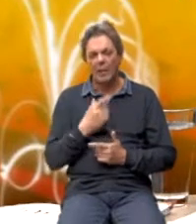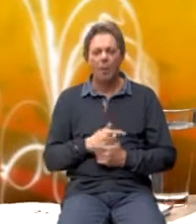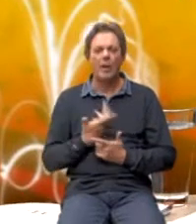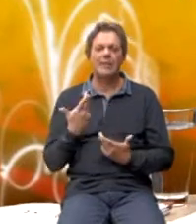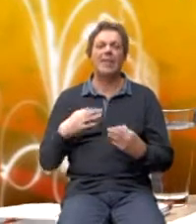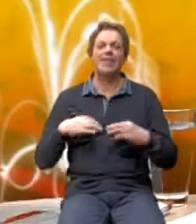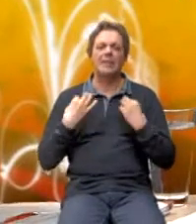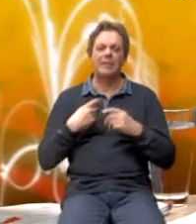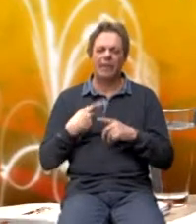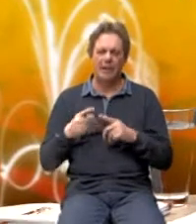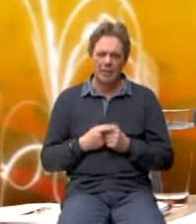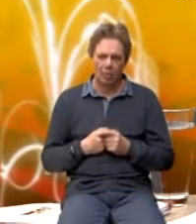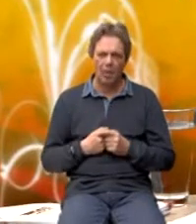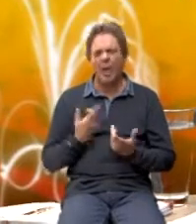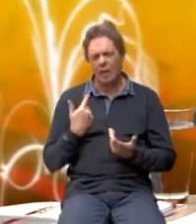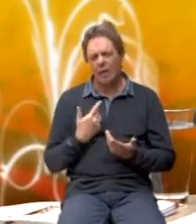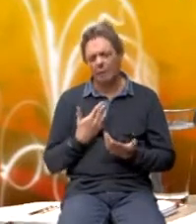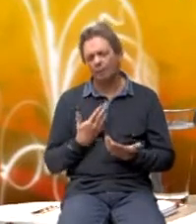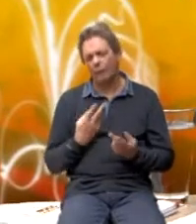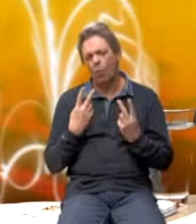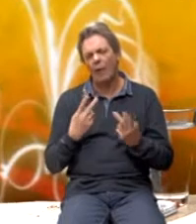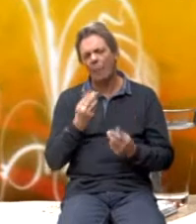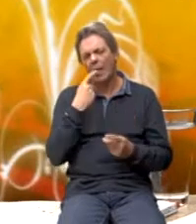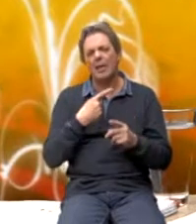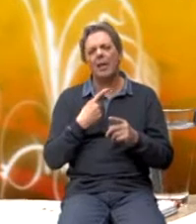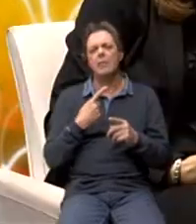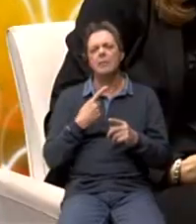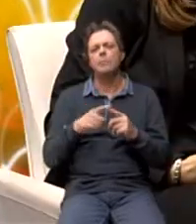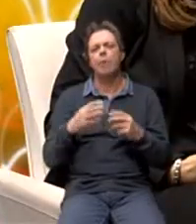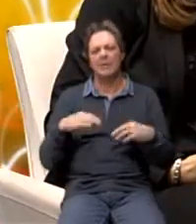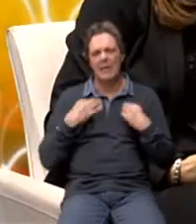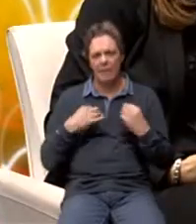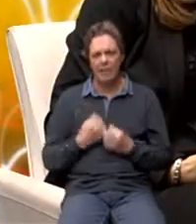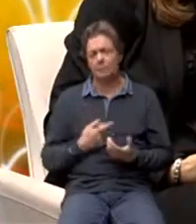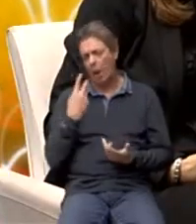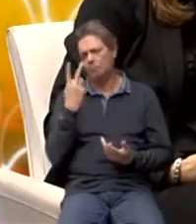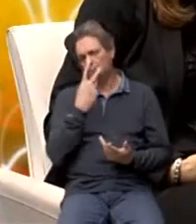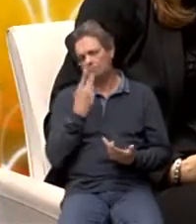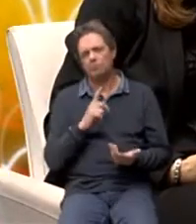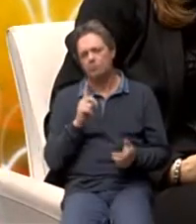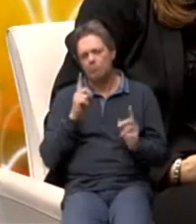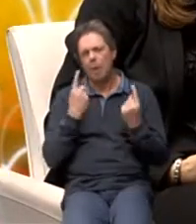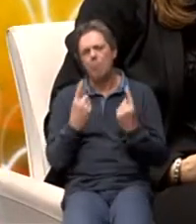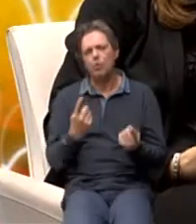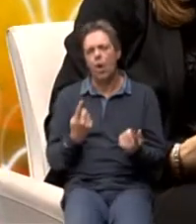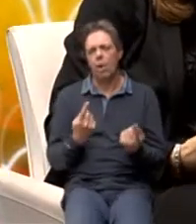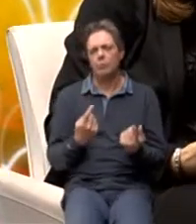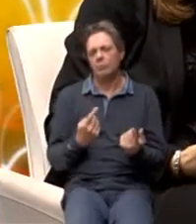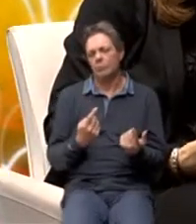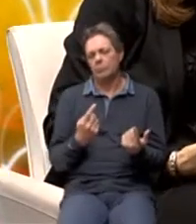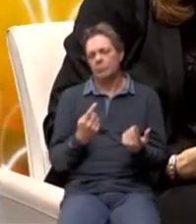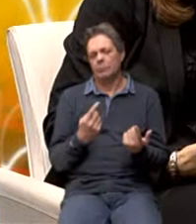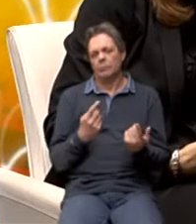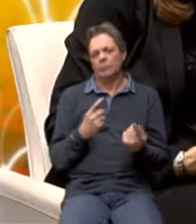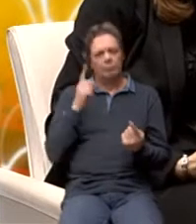zdravstvenih razloga, jer obično se jede iz toga. Apsolutno, ali nepravilnosti se događaju. Samo je bitno da se nepravilnost